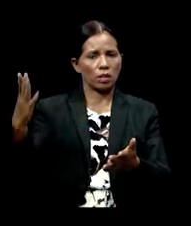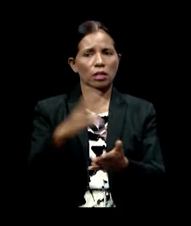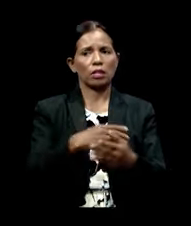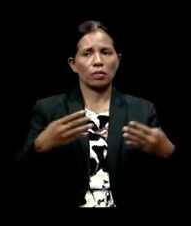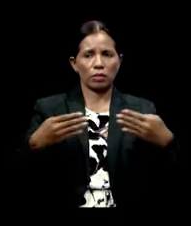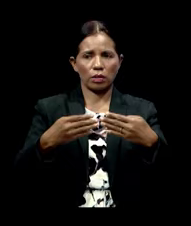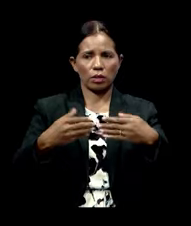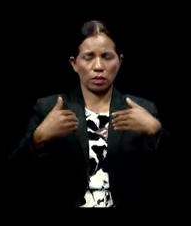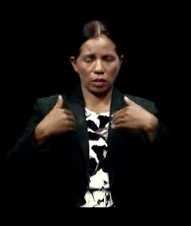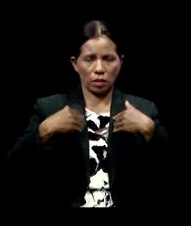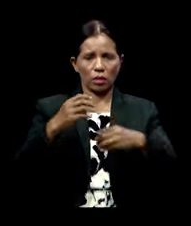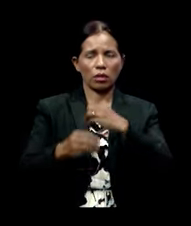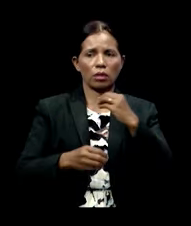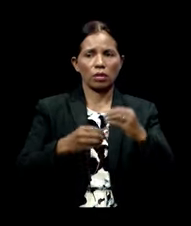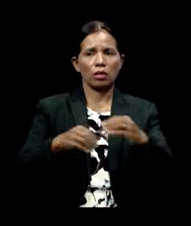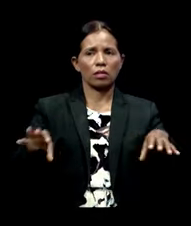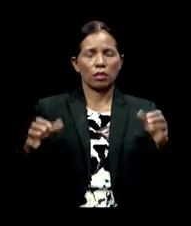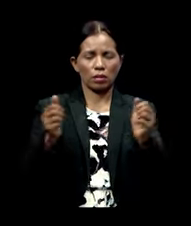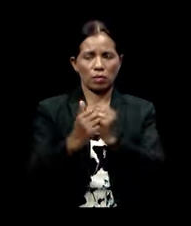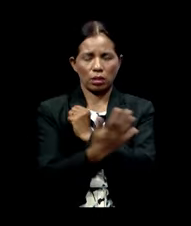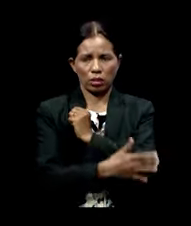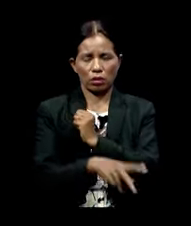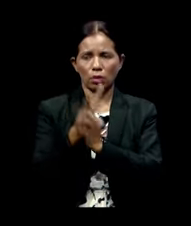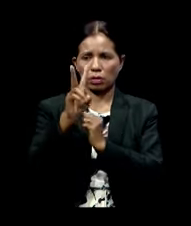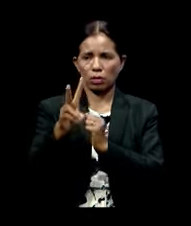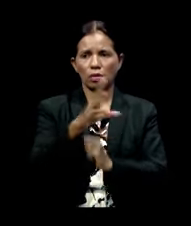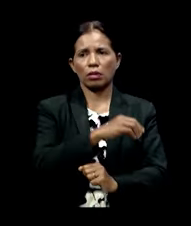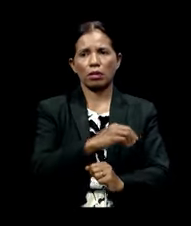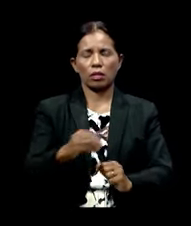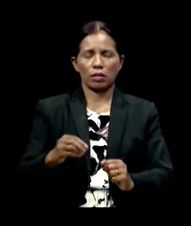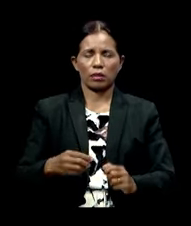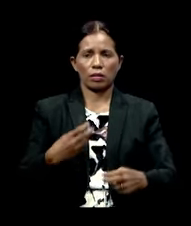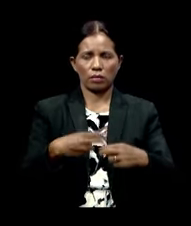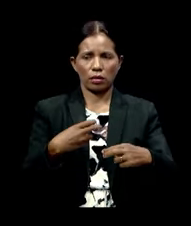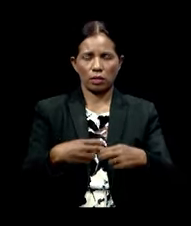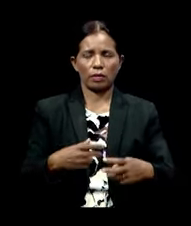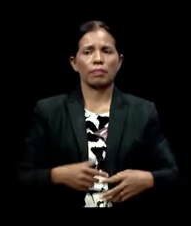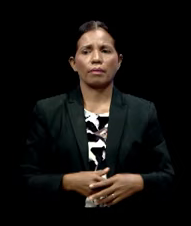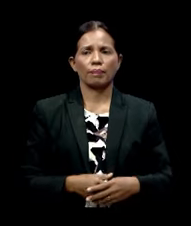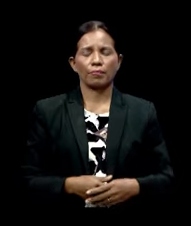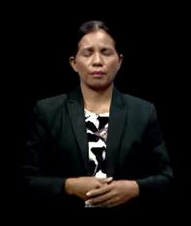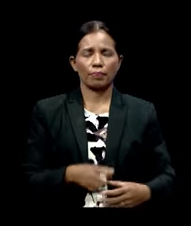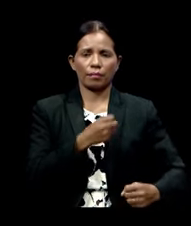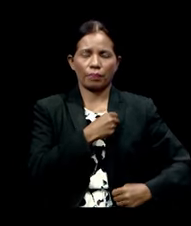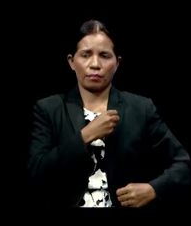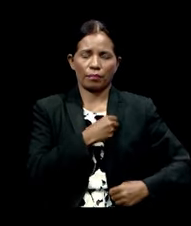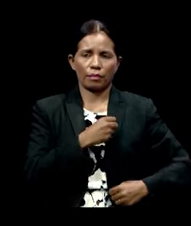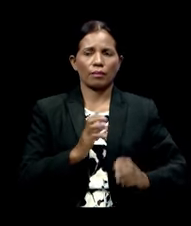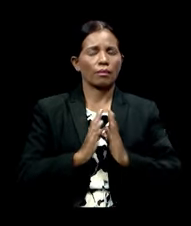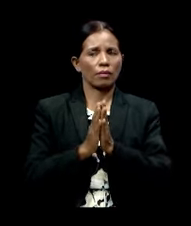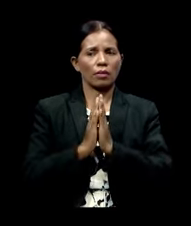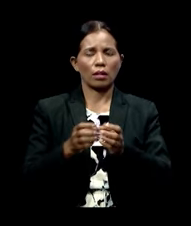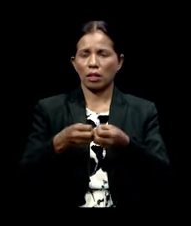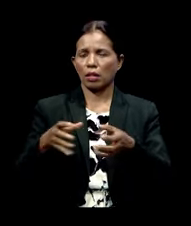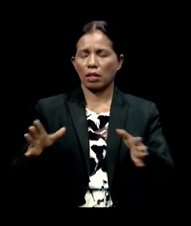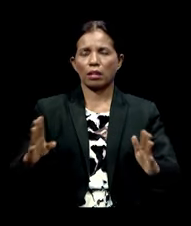foin mosu sinal kona ba relasaun entre nasaun rua nebe ia tensaun nelaran. Forța armada Myanmar la con controlul ia